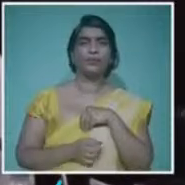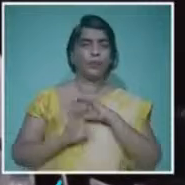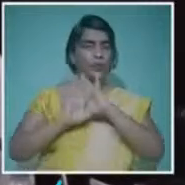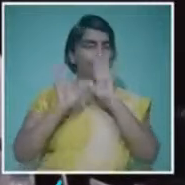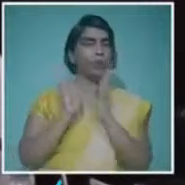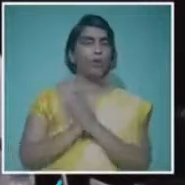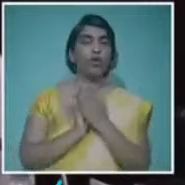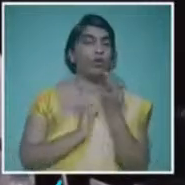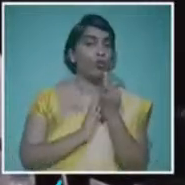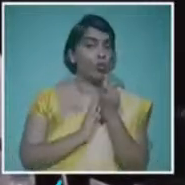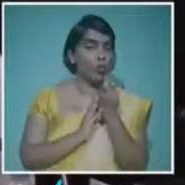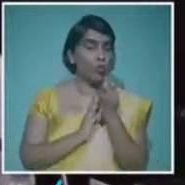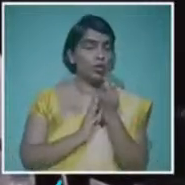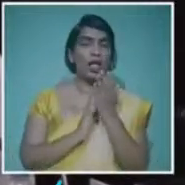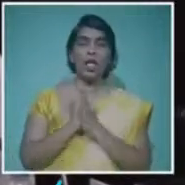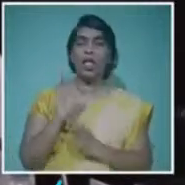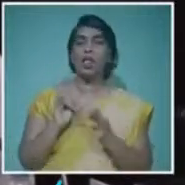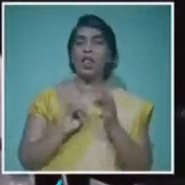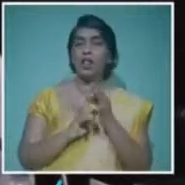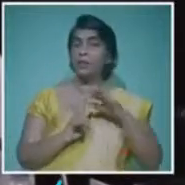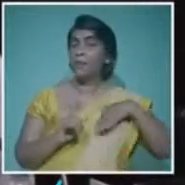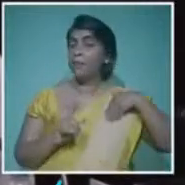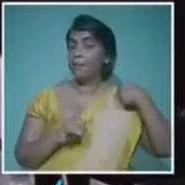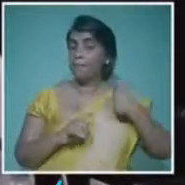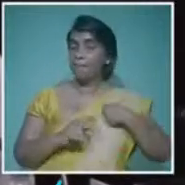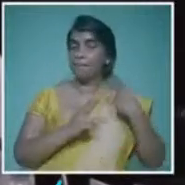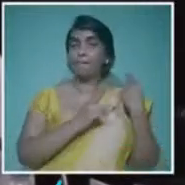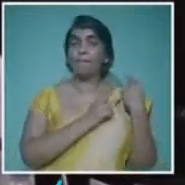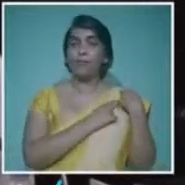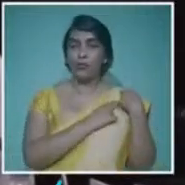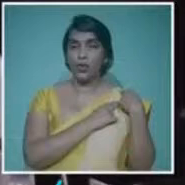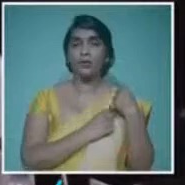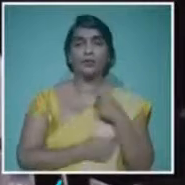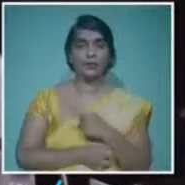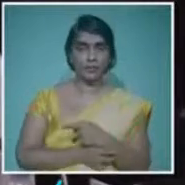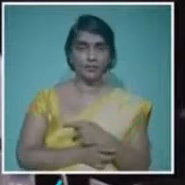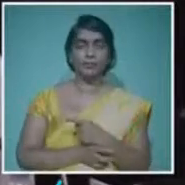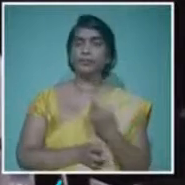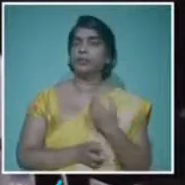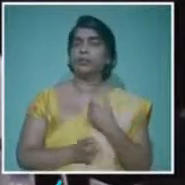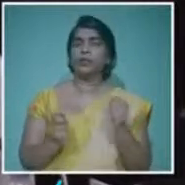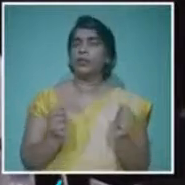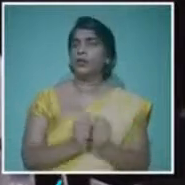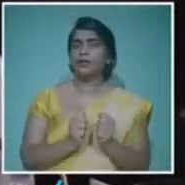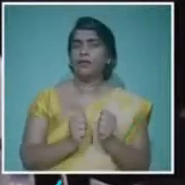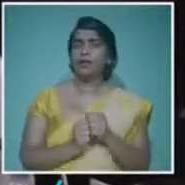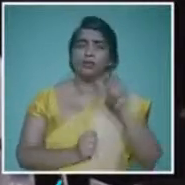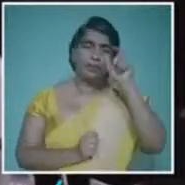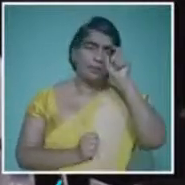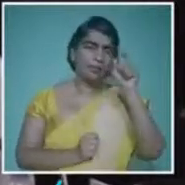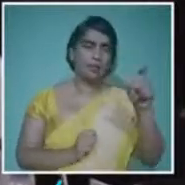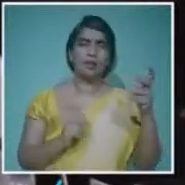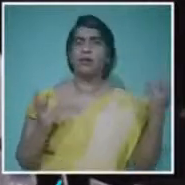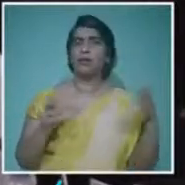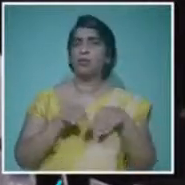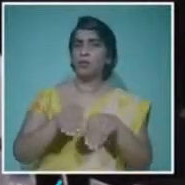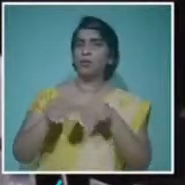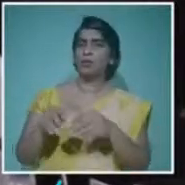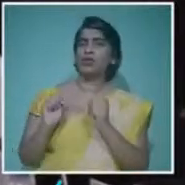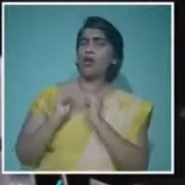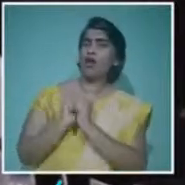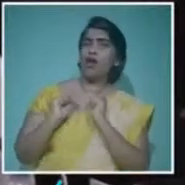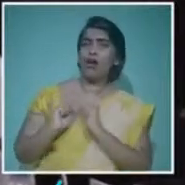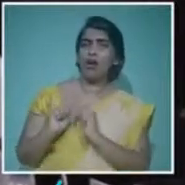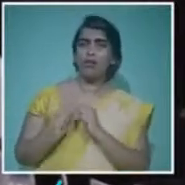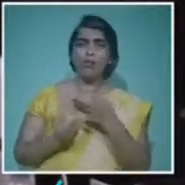එක. මුදල් ඇමතිතුමාගේ මූලික වගකීම වෙන්න ඕනේ ඒක. අපි මොනවද කරන්නේ ඒක බලන්නේ නැතුව කෘෂිකර්මය කොහොමද